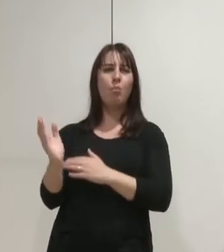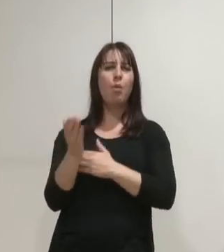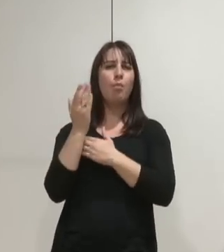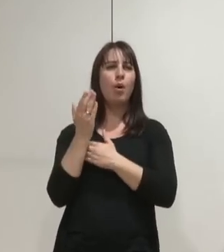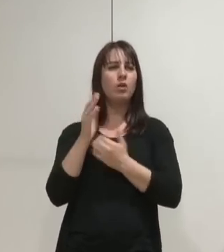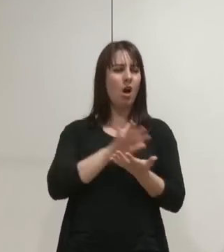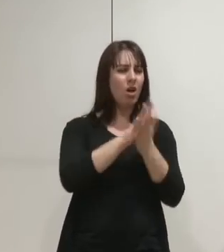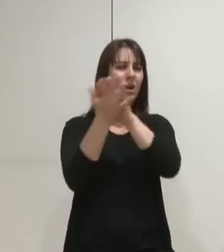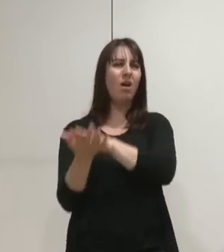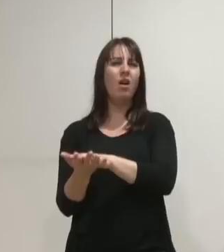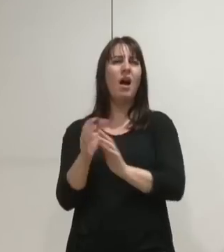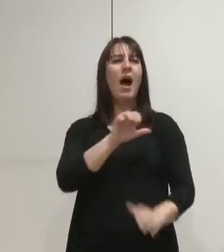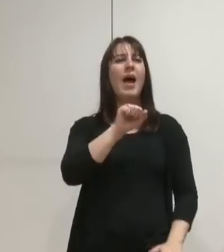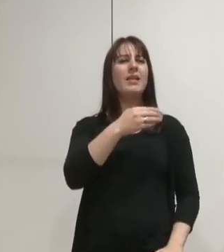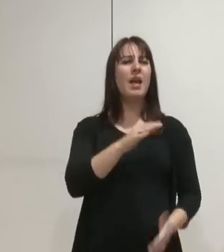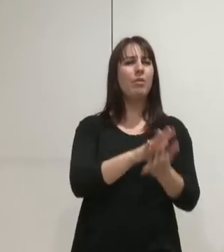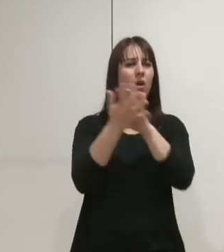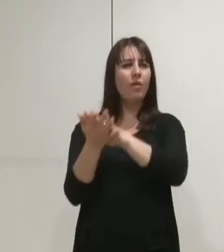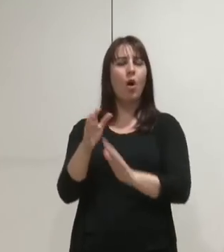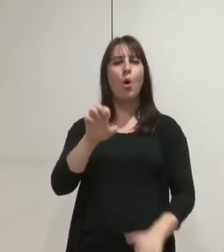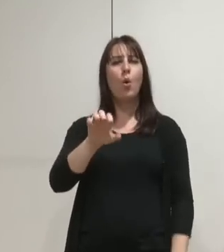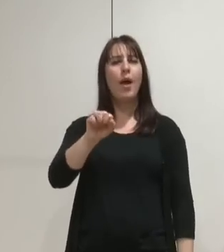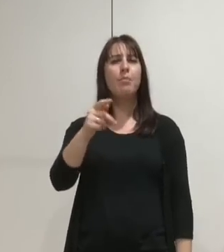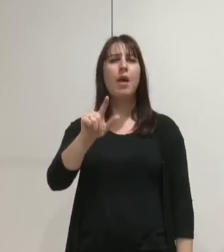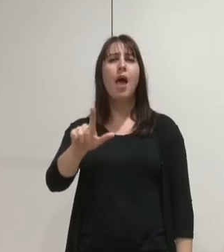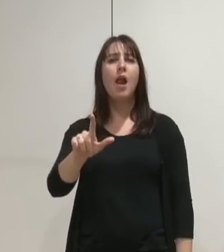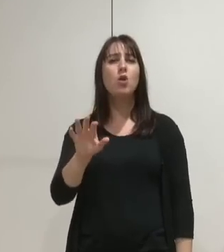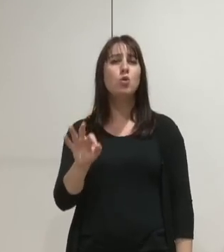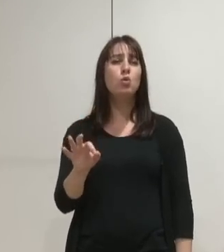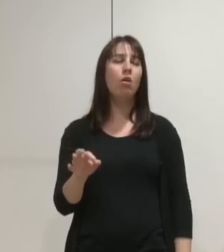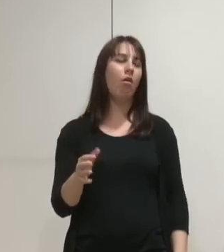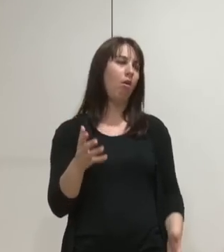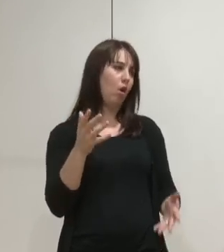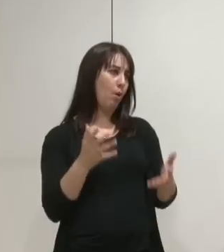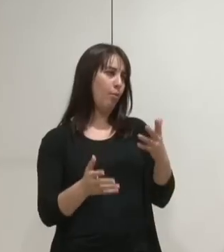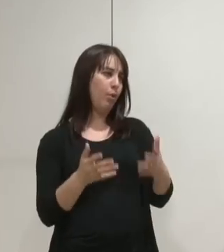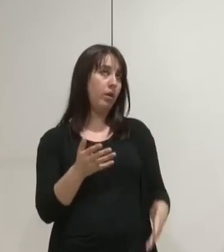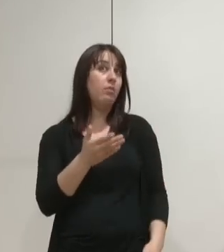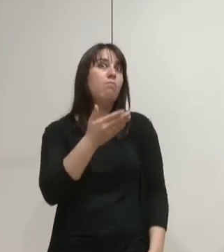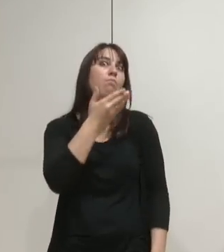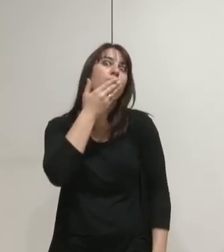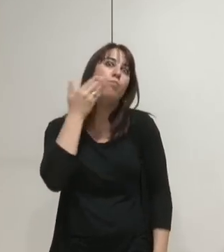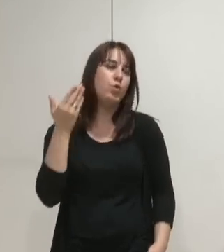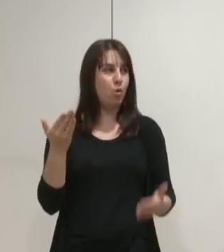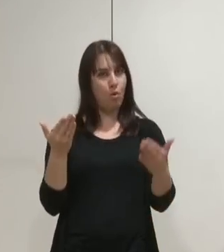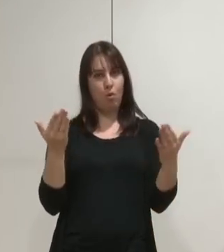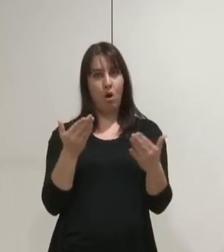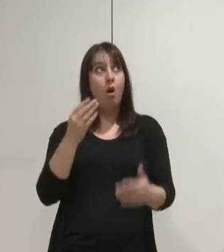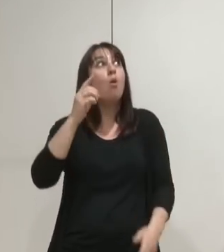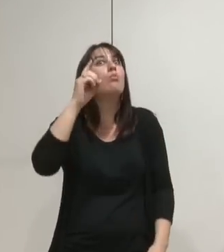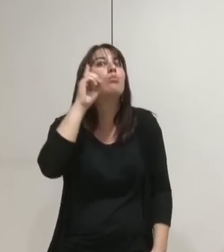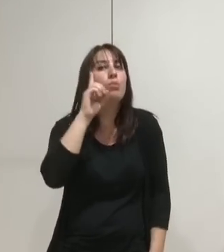transformation de la SMM enpl il été sa de dire